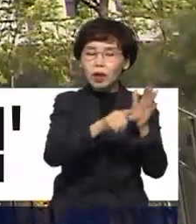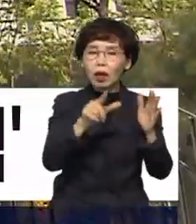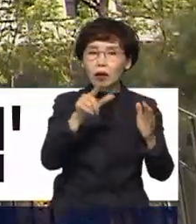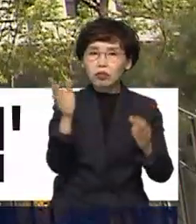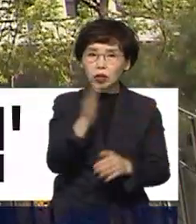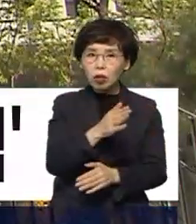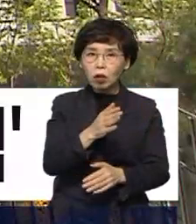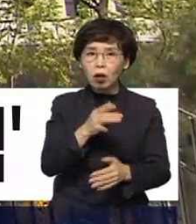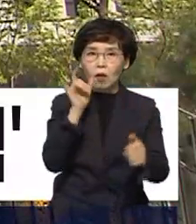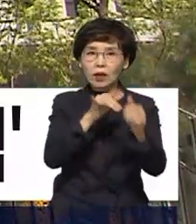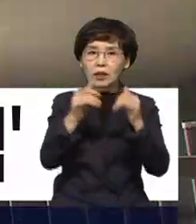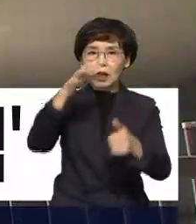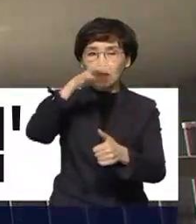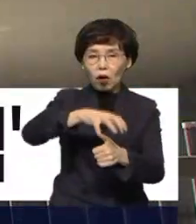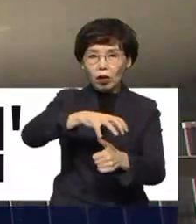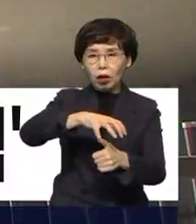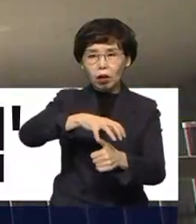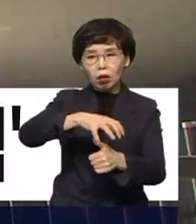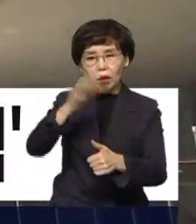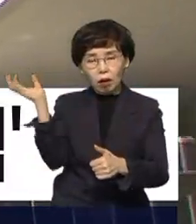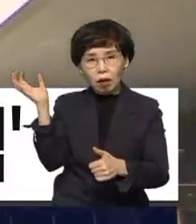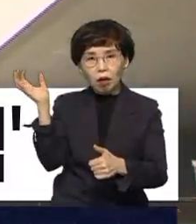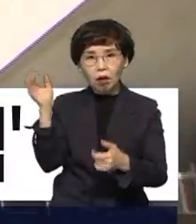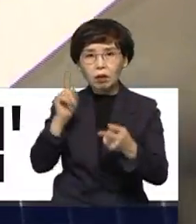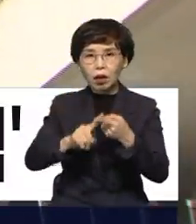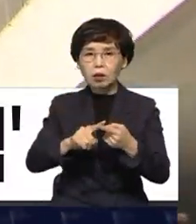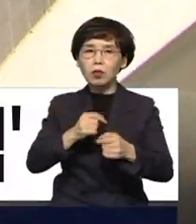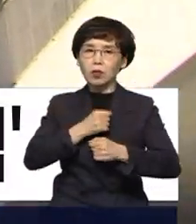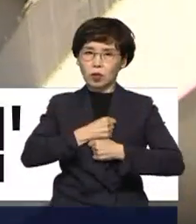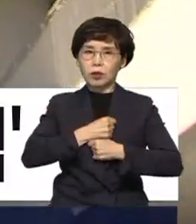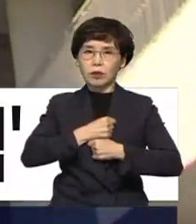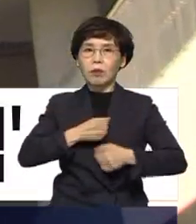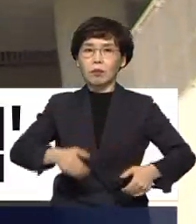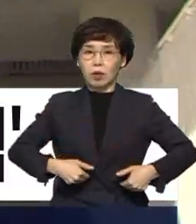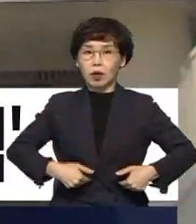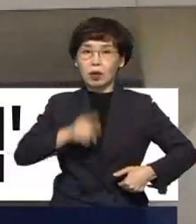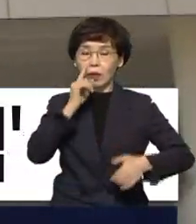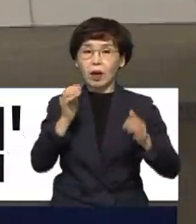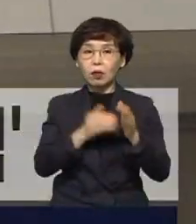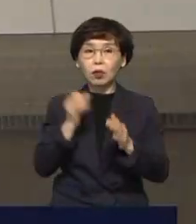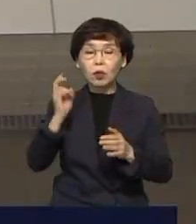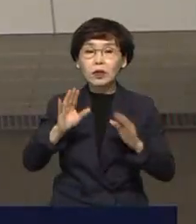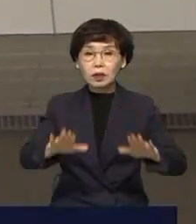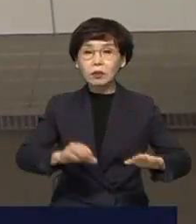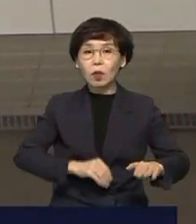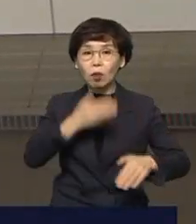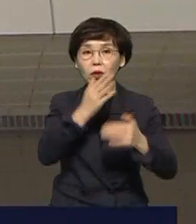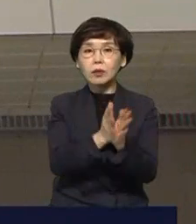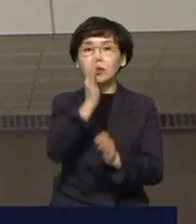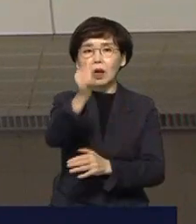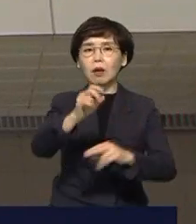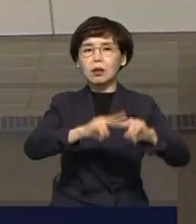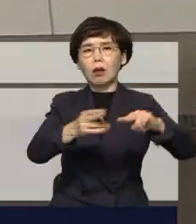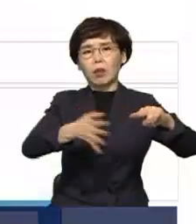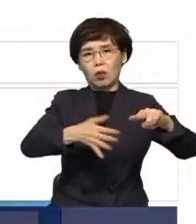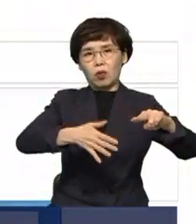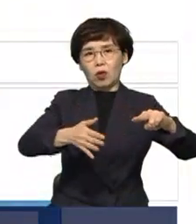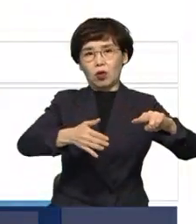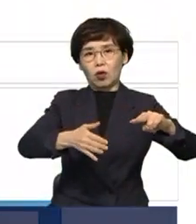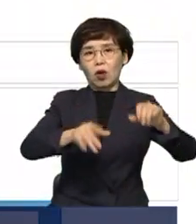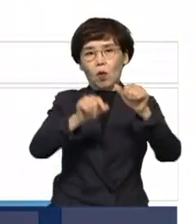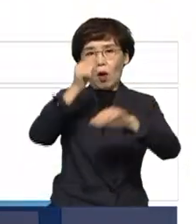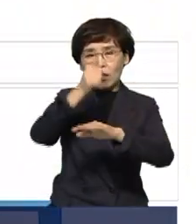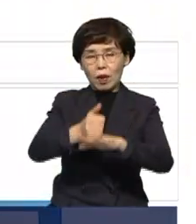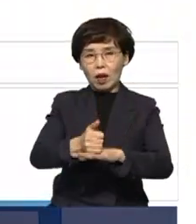의무 해제엔 신중한 입장을 취해왔고 방역 사령탑인 보건복지부 장관도 공석입니다. 5월 말